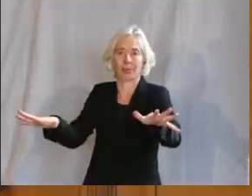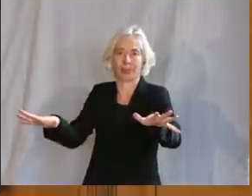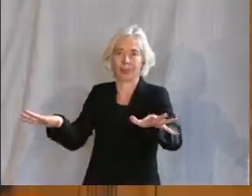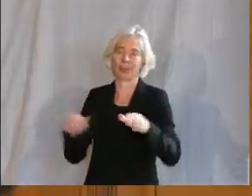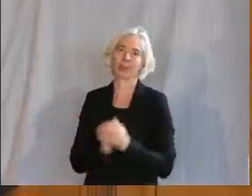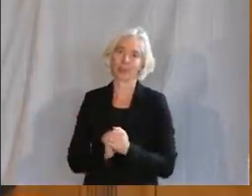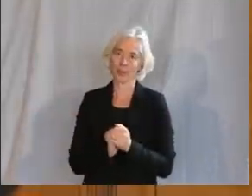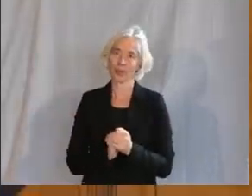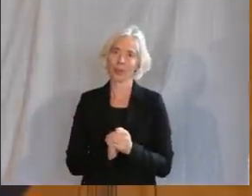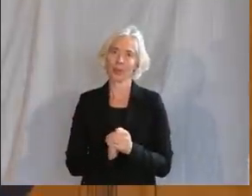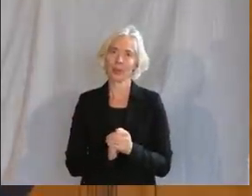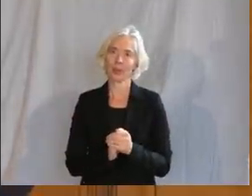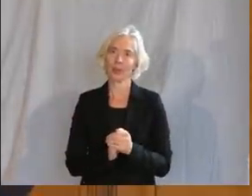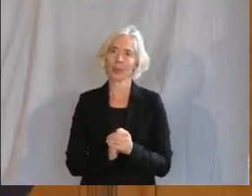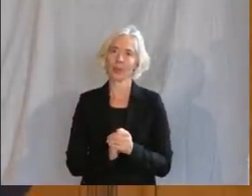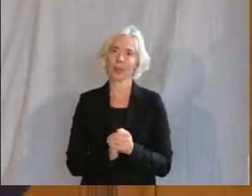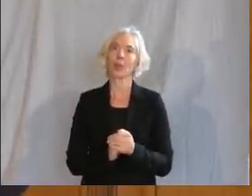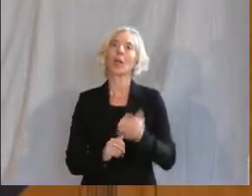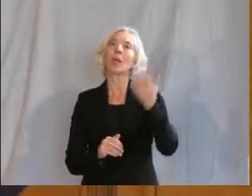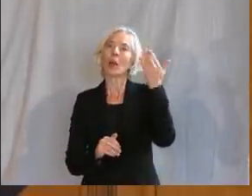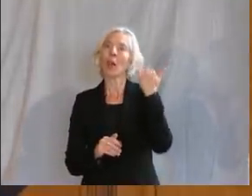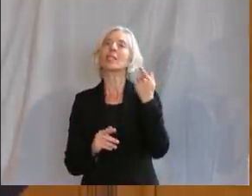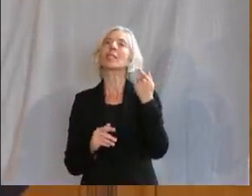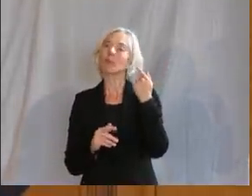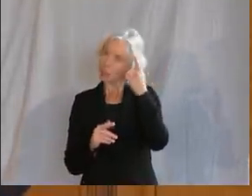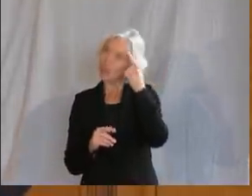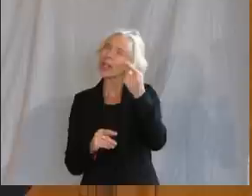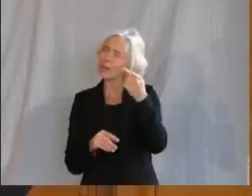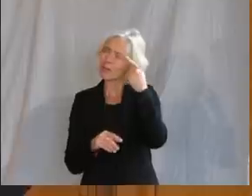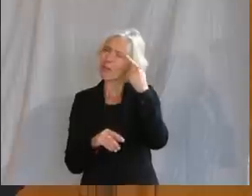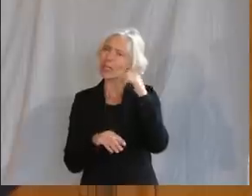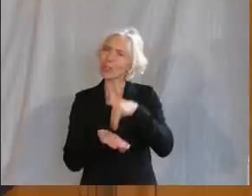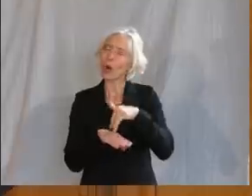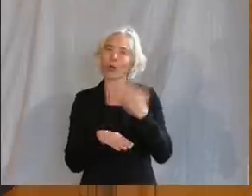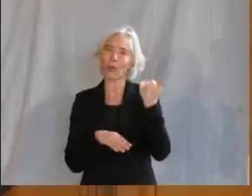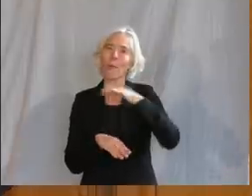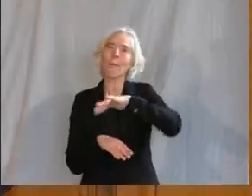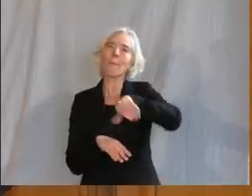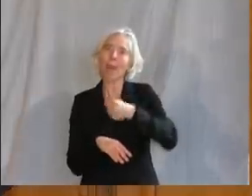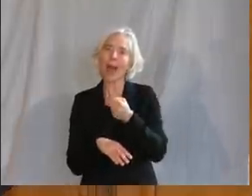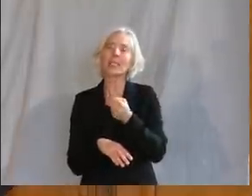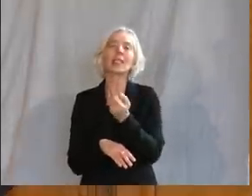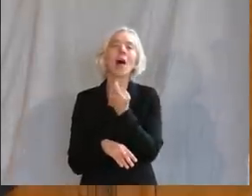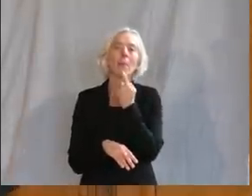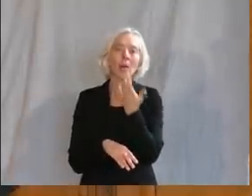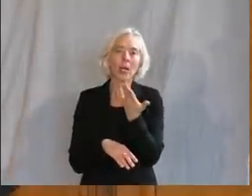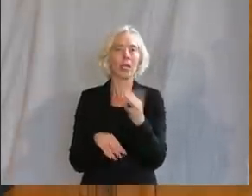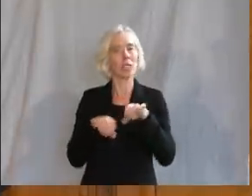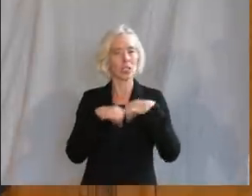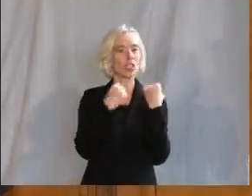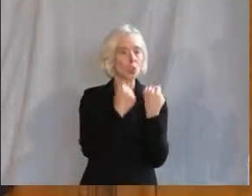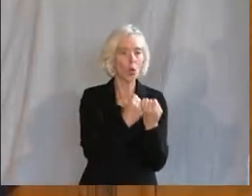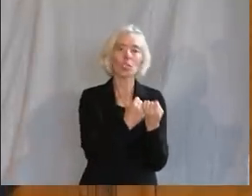Wir hatten ja in der ersten Welle, wenn Sie sich erinnern, im März, April, auch schon die Situation, dass wir da